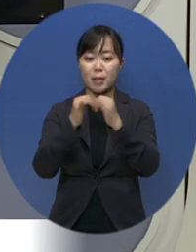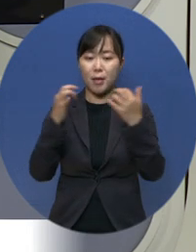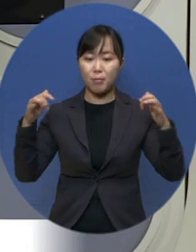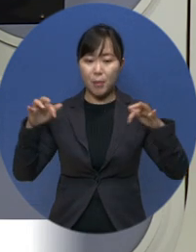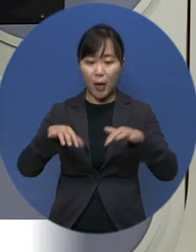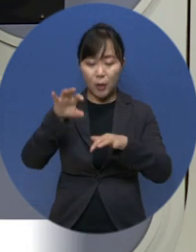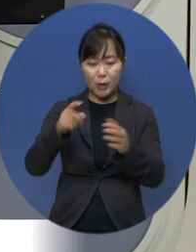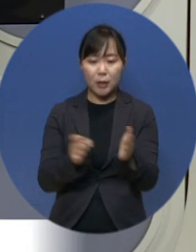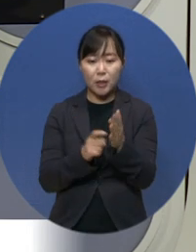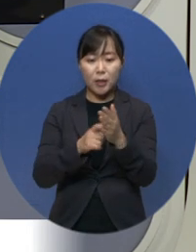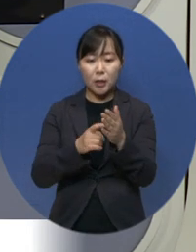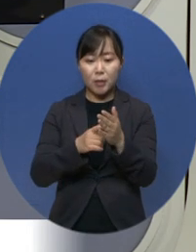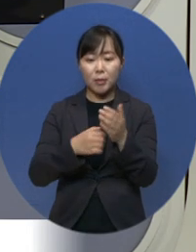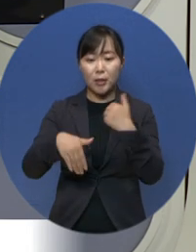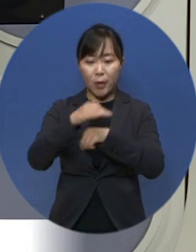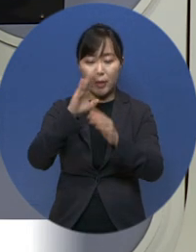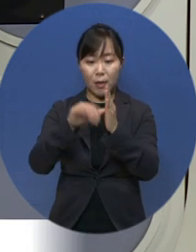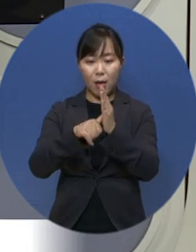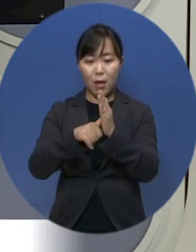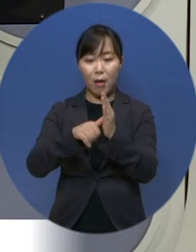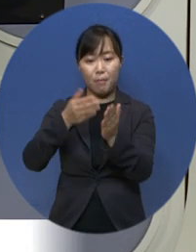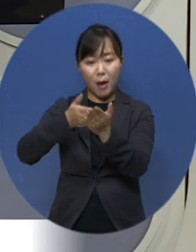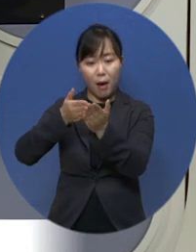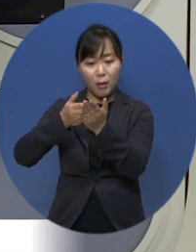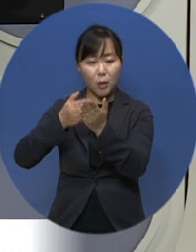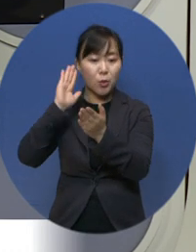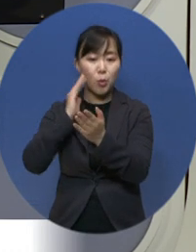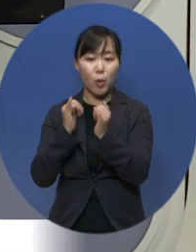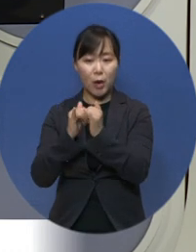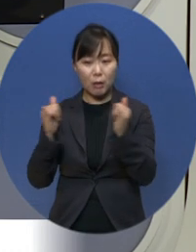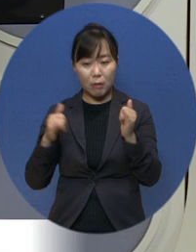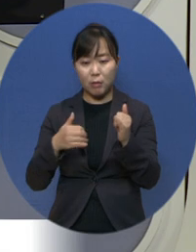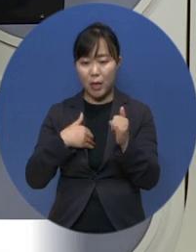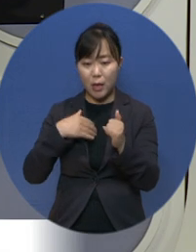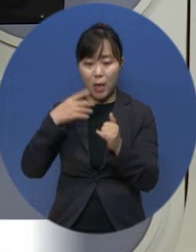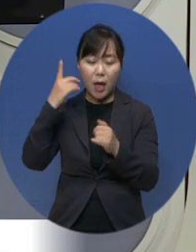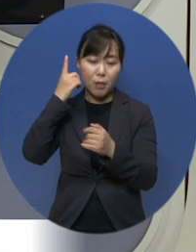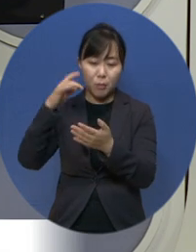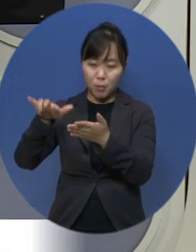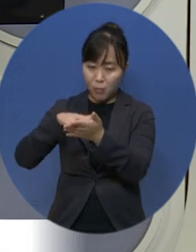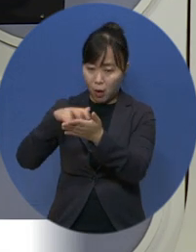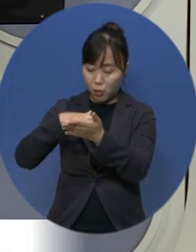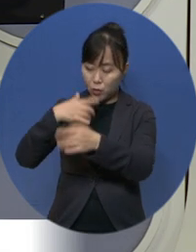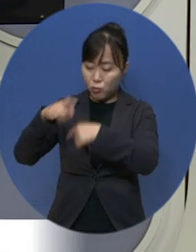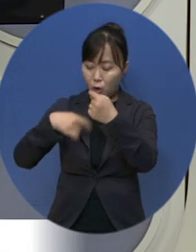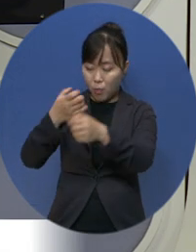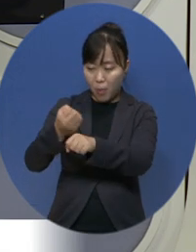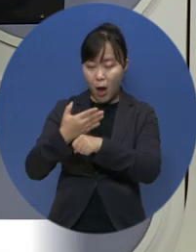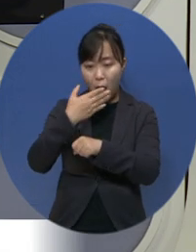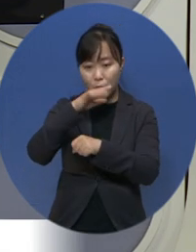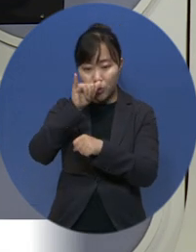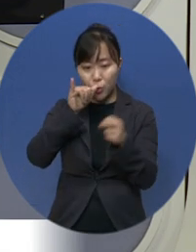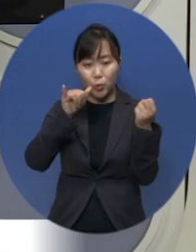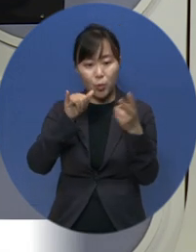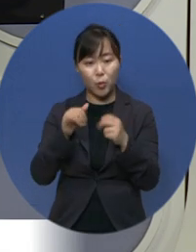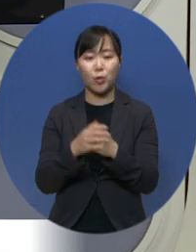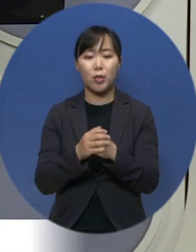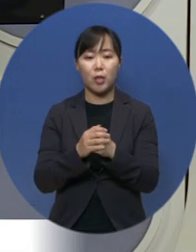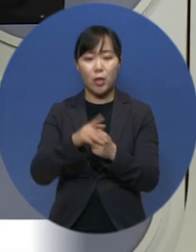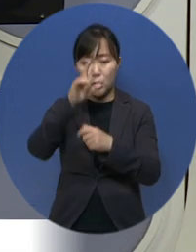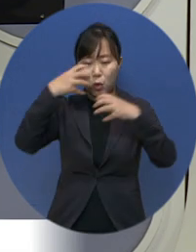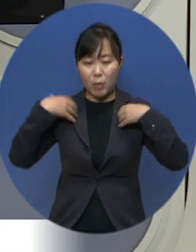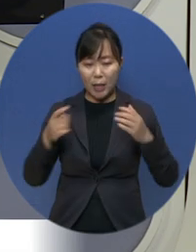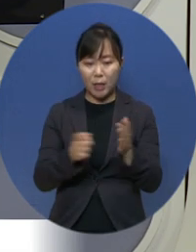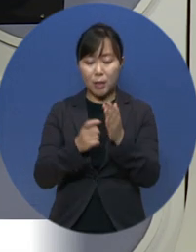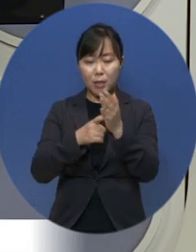시설에서 응급상황 시 에 안내방송을 청각장애인이 자신의 스마트폰에서 수 어로 제공 받도록 하고 정부의